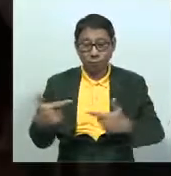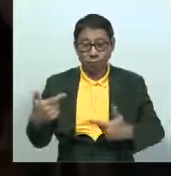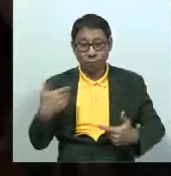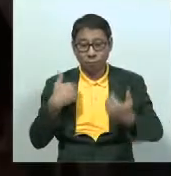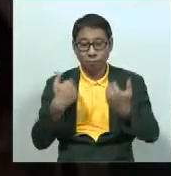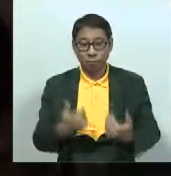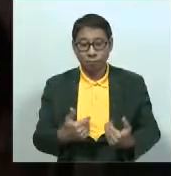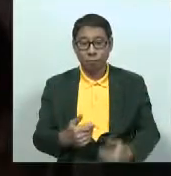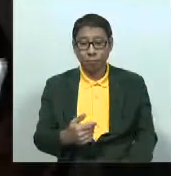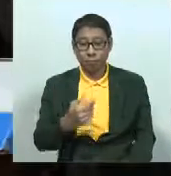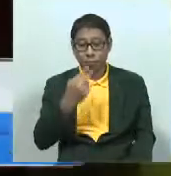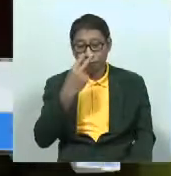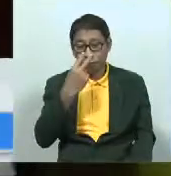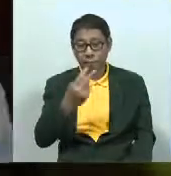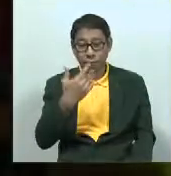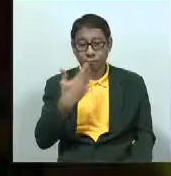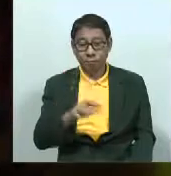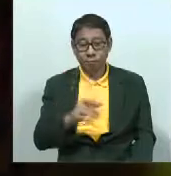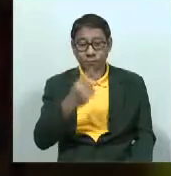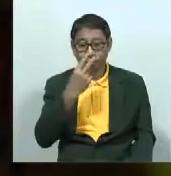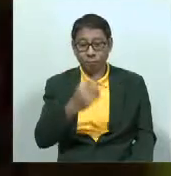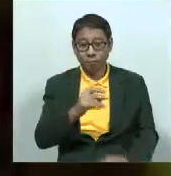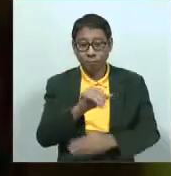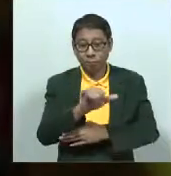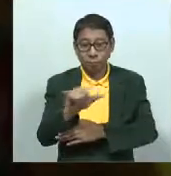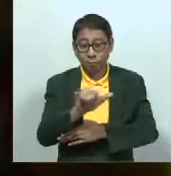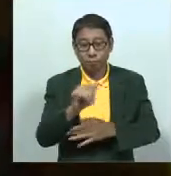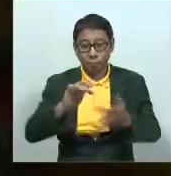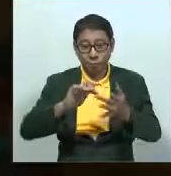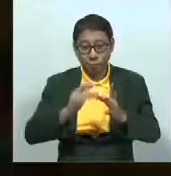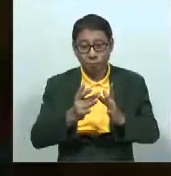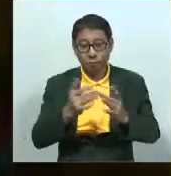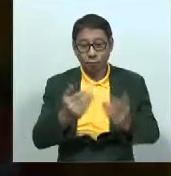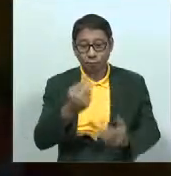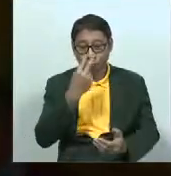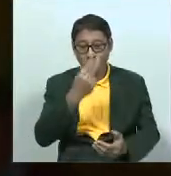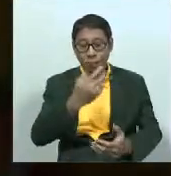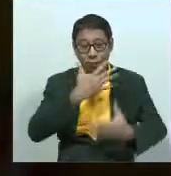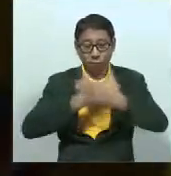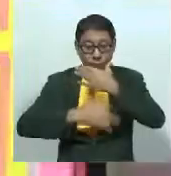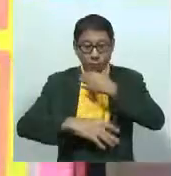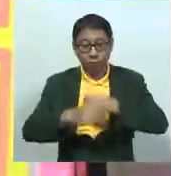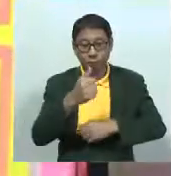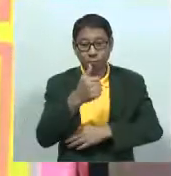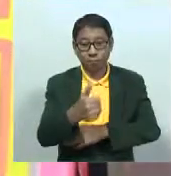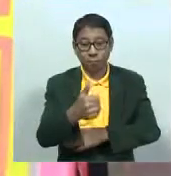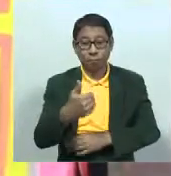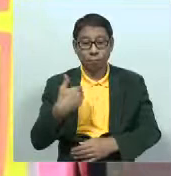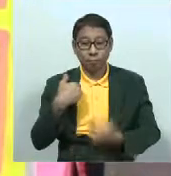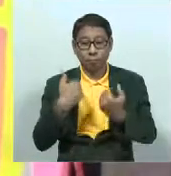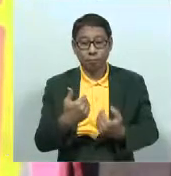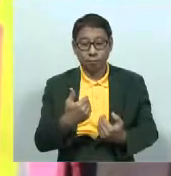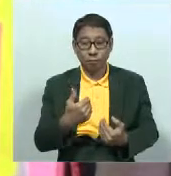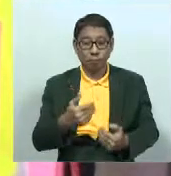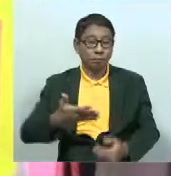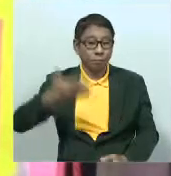ซีดีง่ายเดี๋ยวนี้เปิด YouTube ก็ได้กดเข้าไปเราจะดูอุปรากรจีนแต้จิ๋วก็ได้ละถ้ามัน